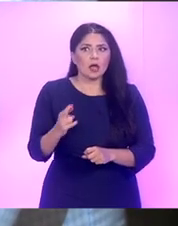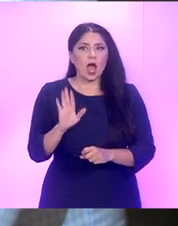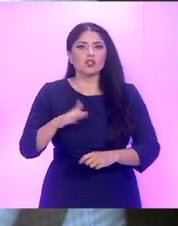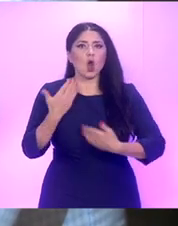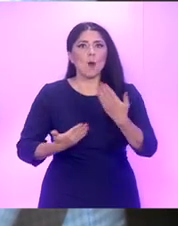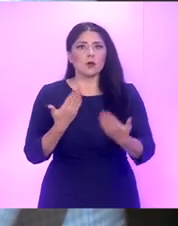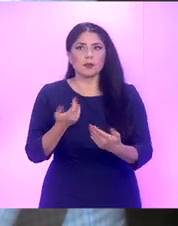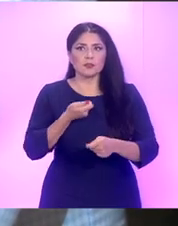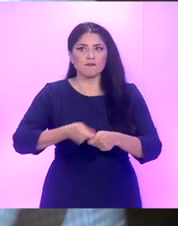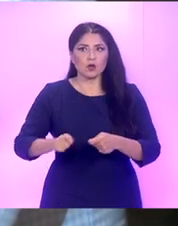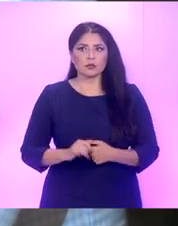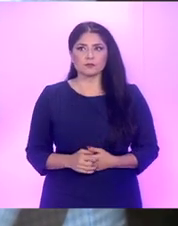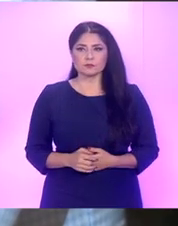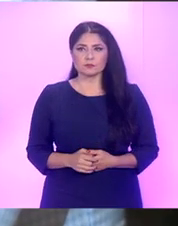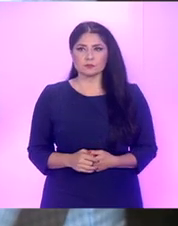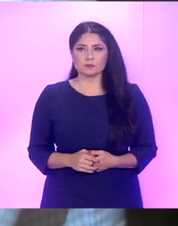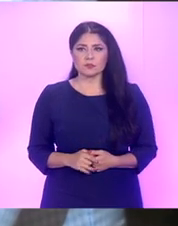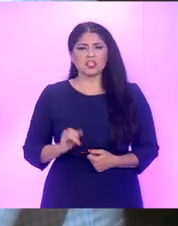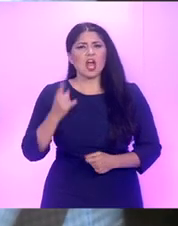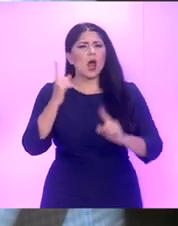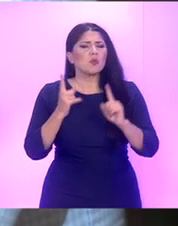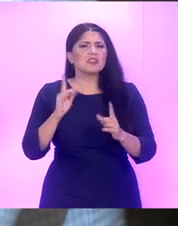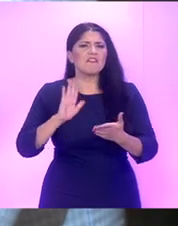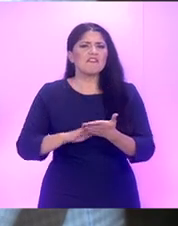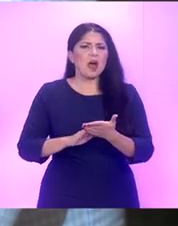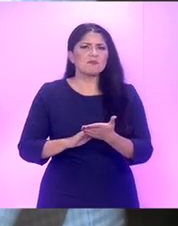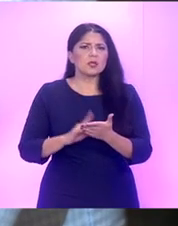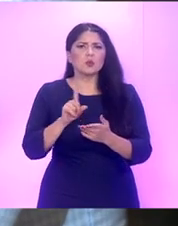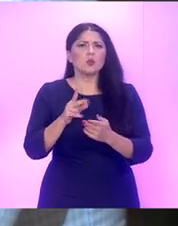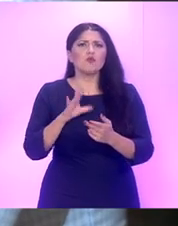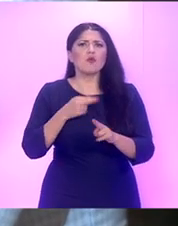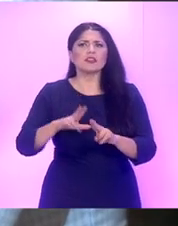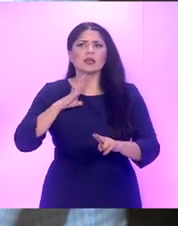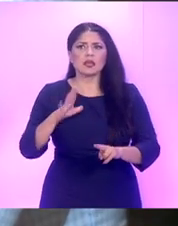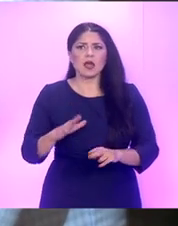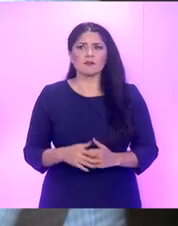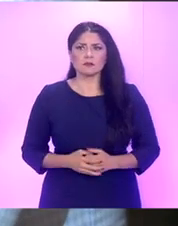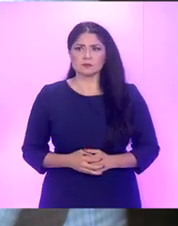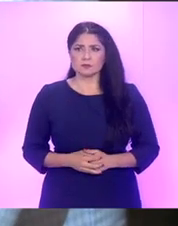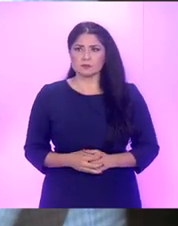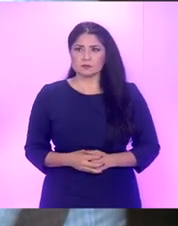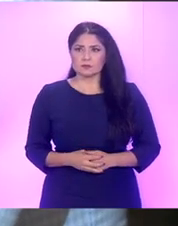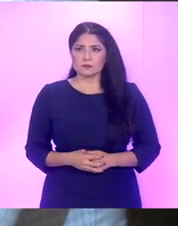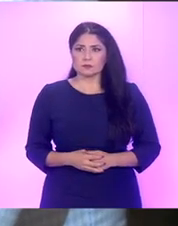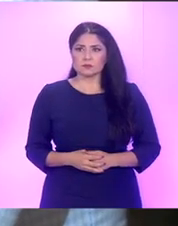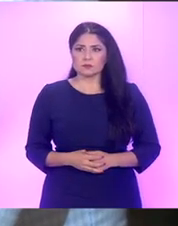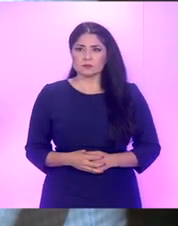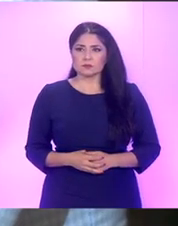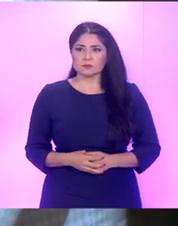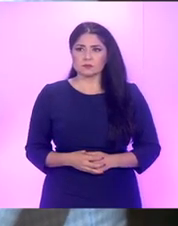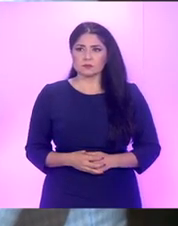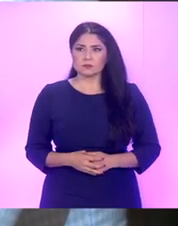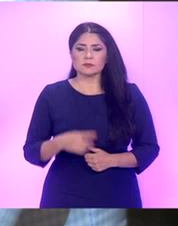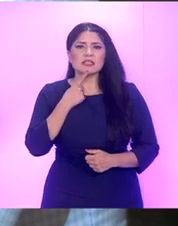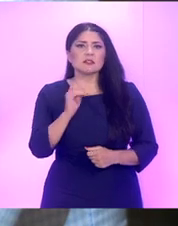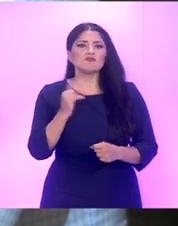faptele, oarecum să le zicem, mărunte, genul de ademenirile minorilor, a copiilor